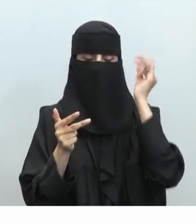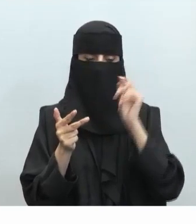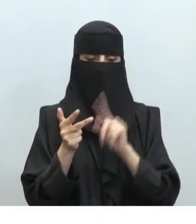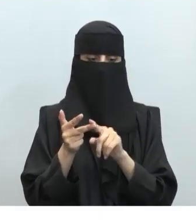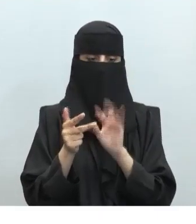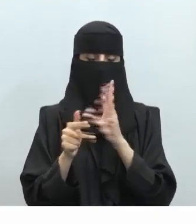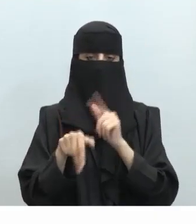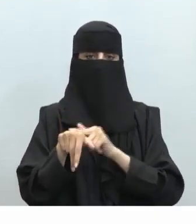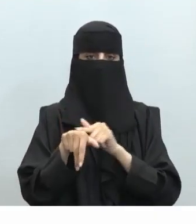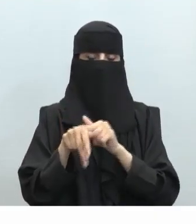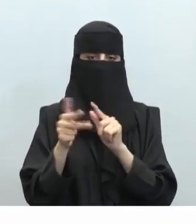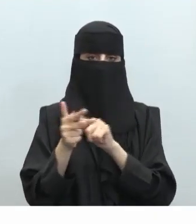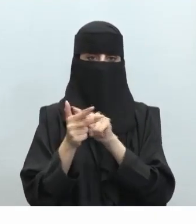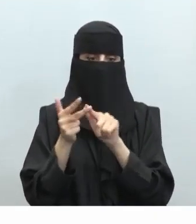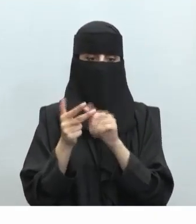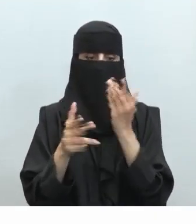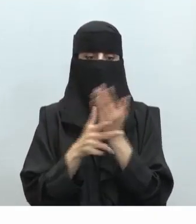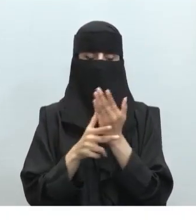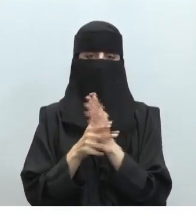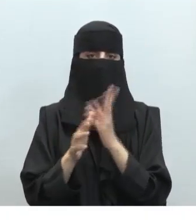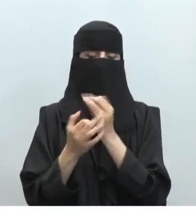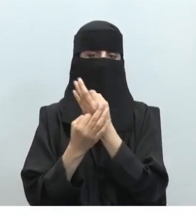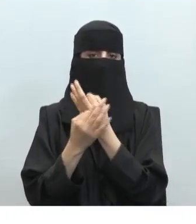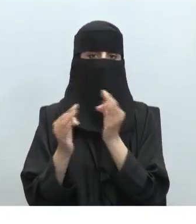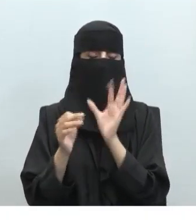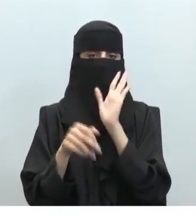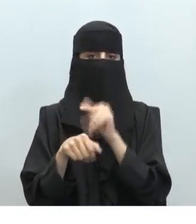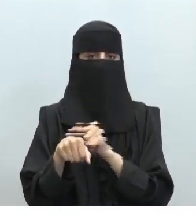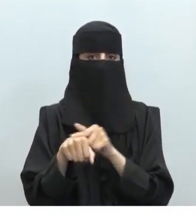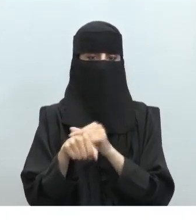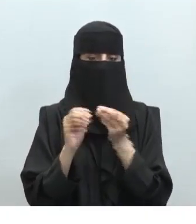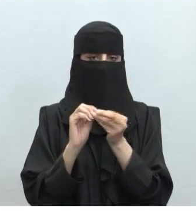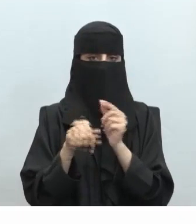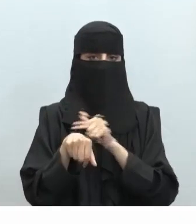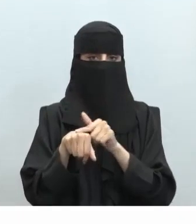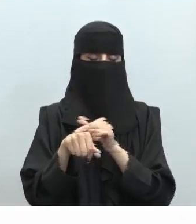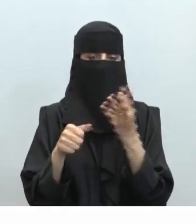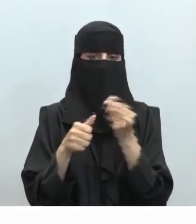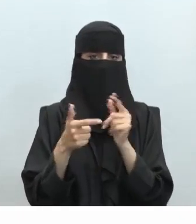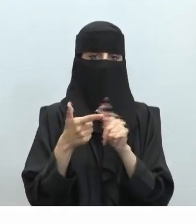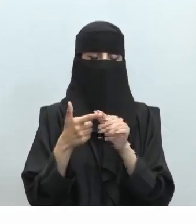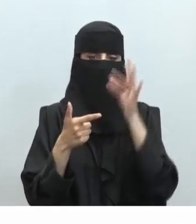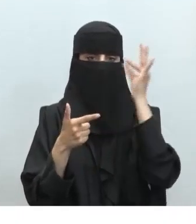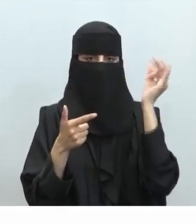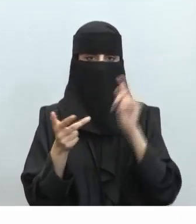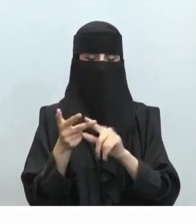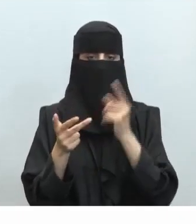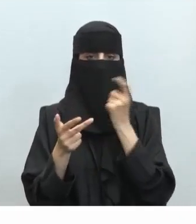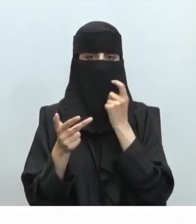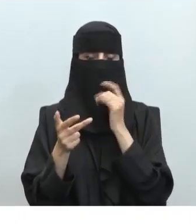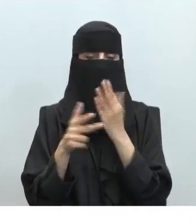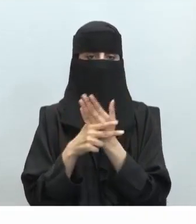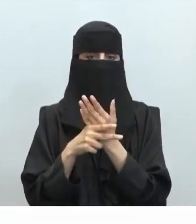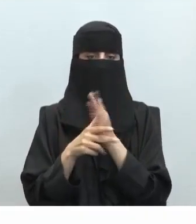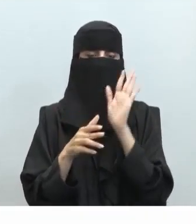تحمل هذا اللون البني لماذا ظهرت تحمل مثل ما ذكرنا اللون الاسود ذكرنا بان هنالك كروموسومات تحمل اللون